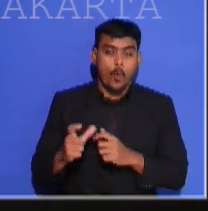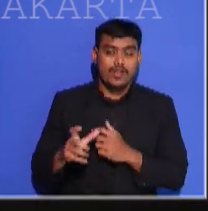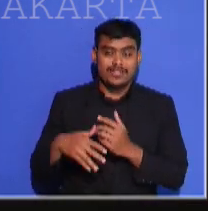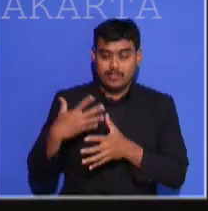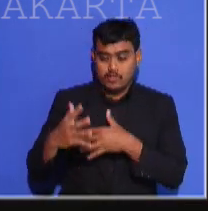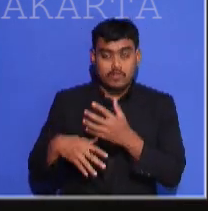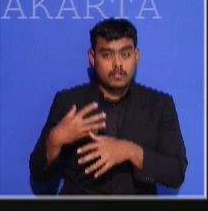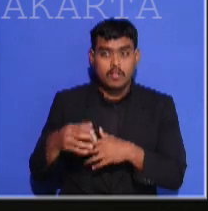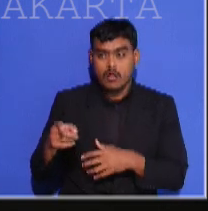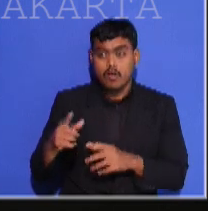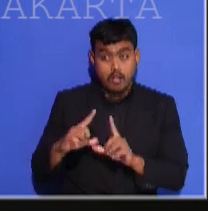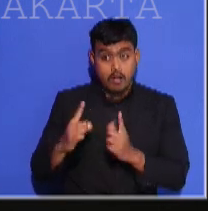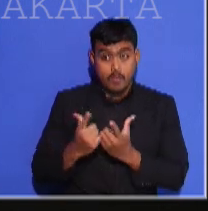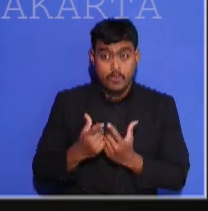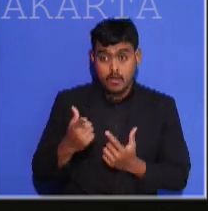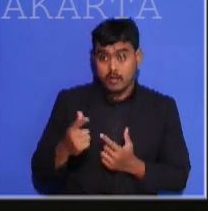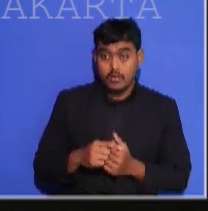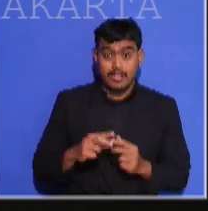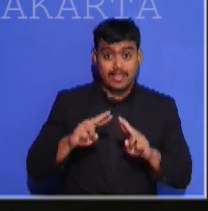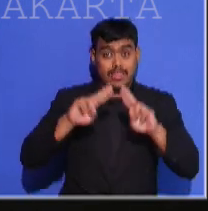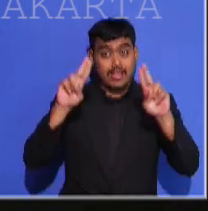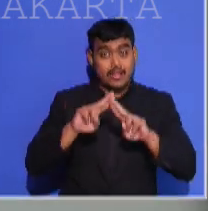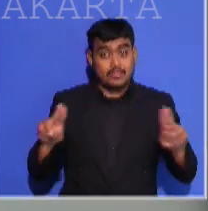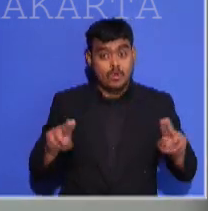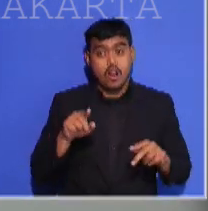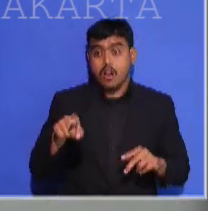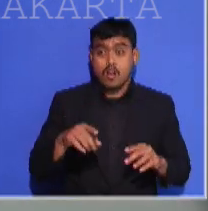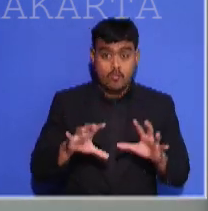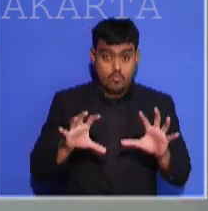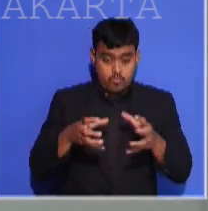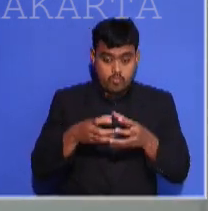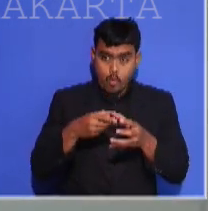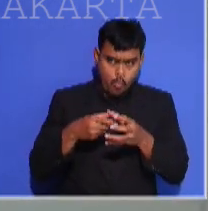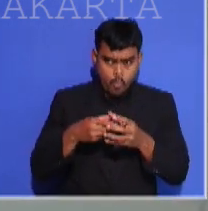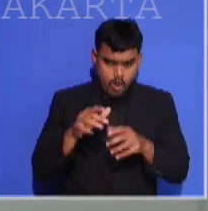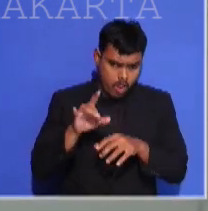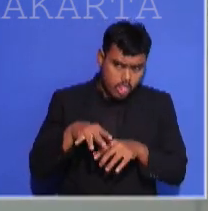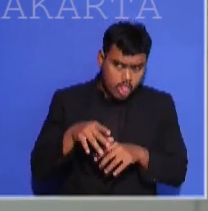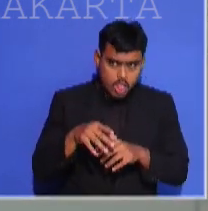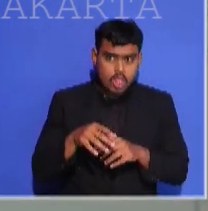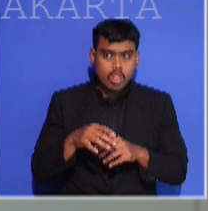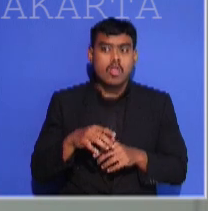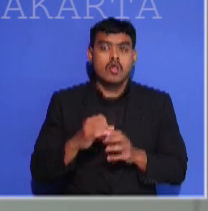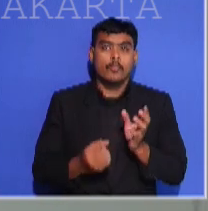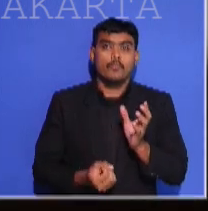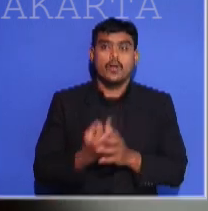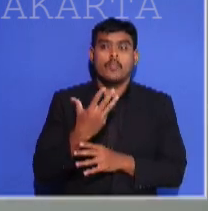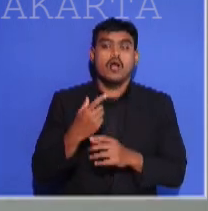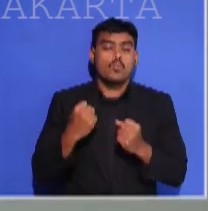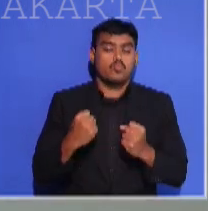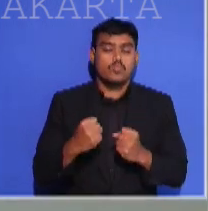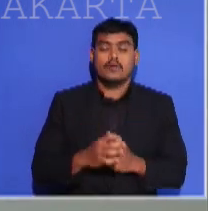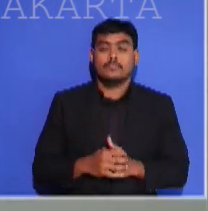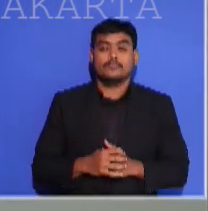beberapa lembaga internasional menyatakan di tengah perlambatan ekonomi global, Indonesia diprediksi mampu tumbuh lebih kuat dibandingkan